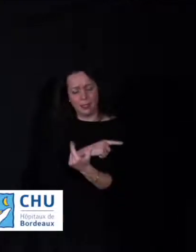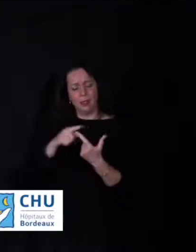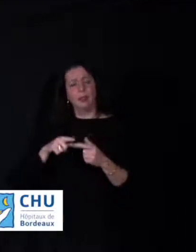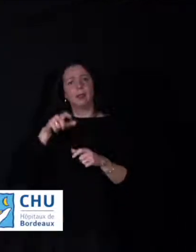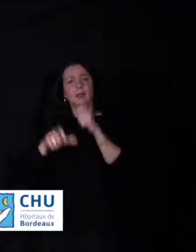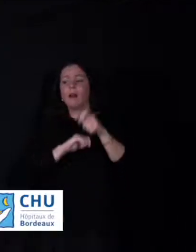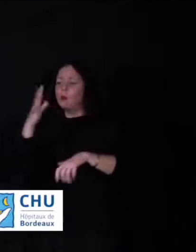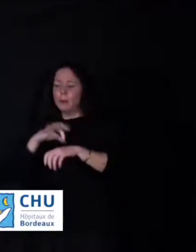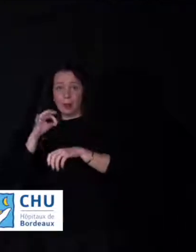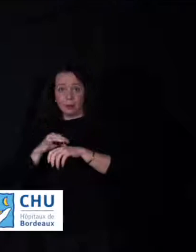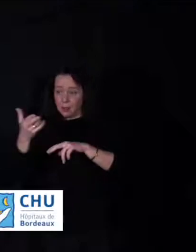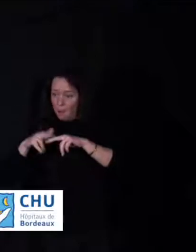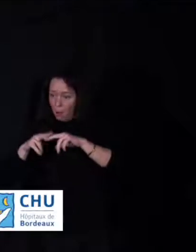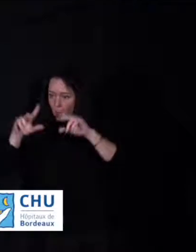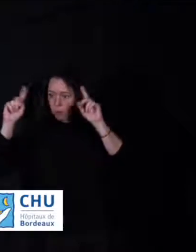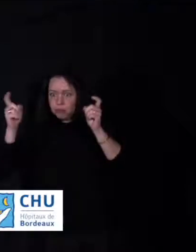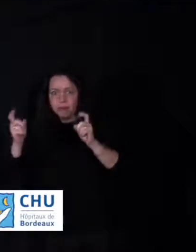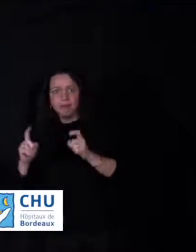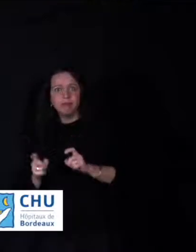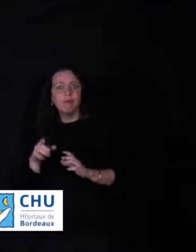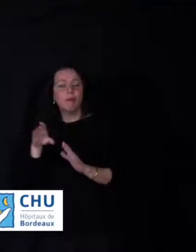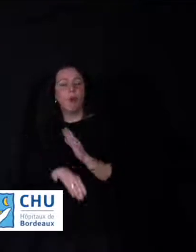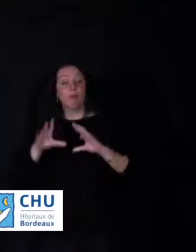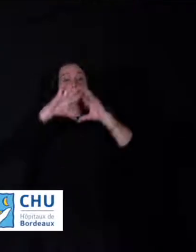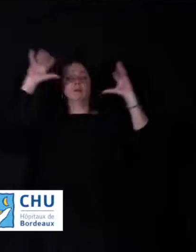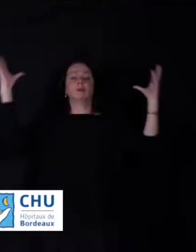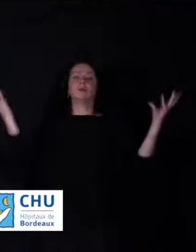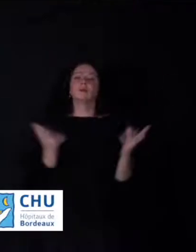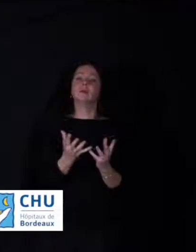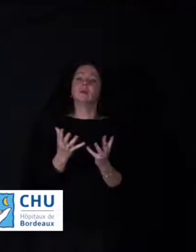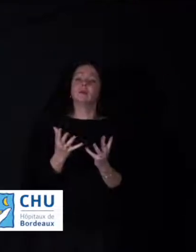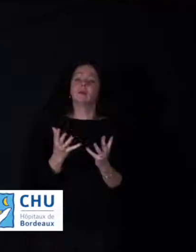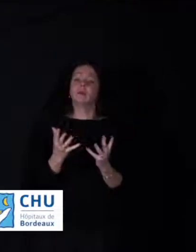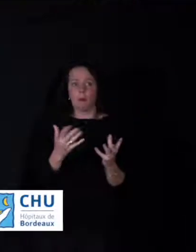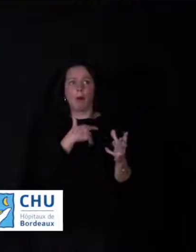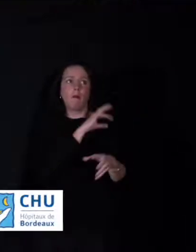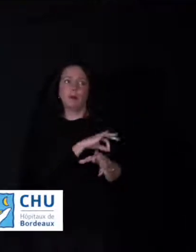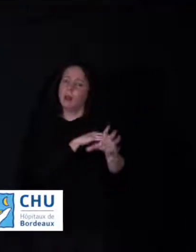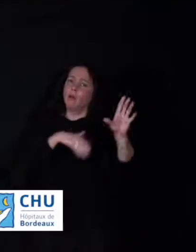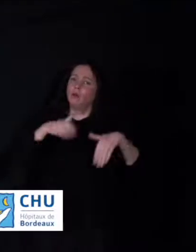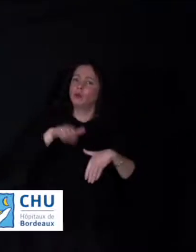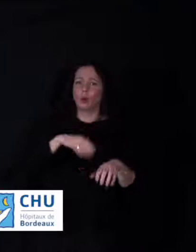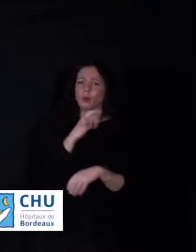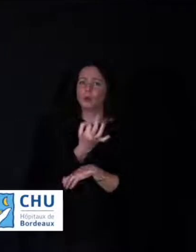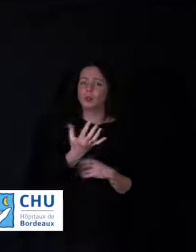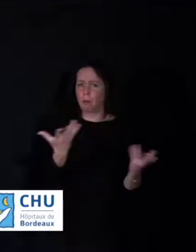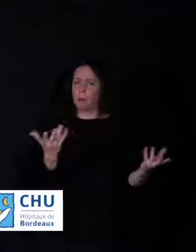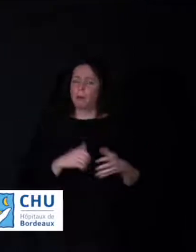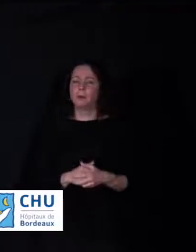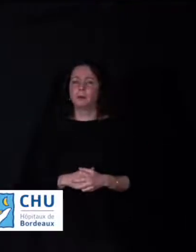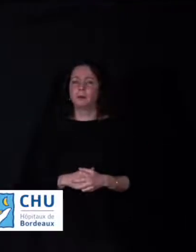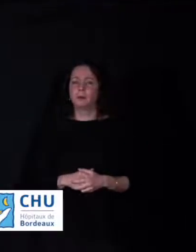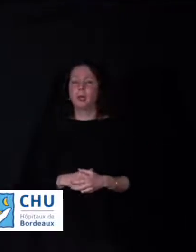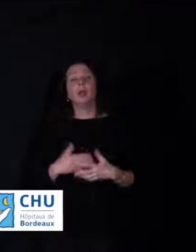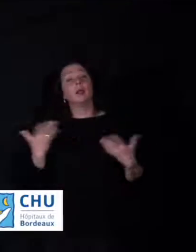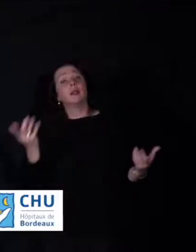mortalité d'autres maladies, et globalement, l'efficacité des vaccins n'est pas trop remise en question. Est-ce qu'il y a justement encore des questions en suspens